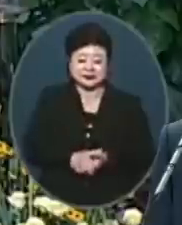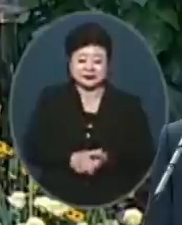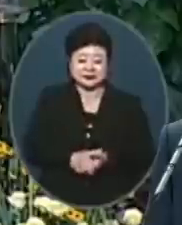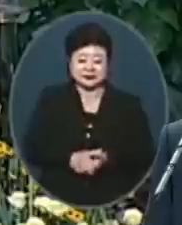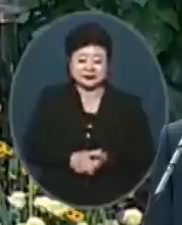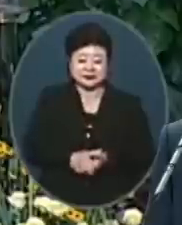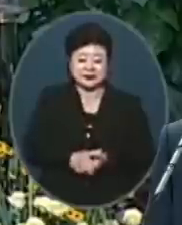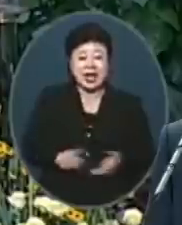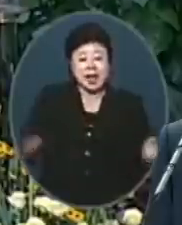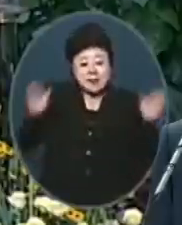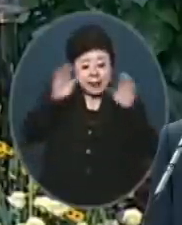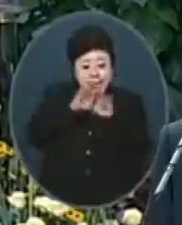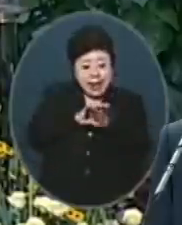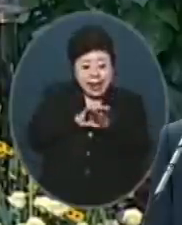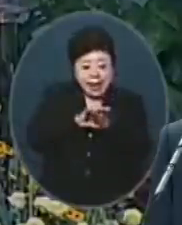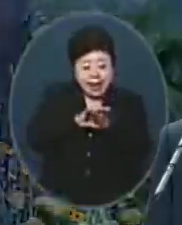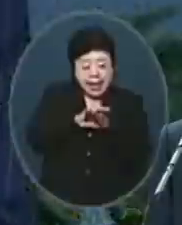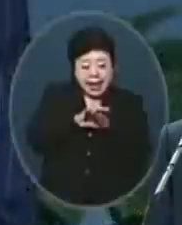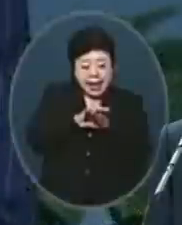밤에